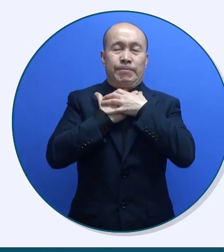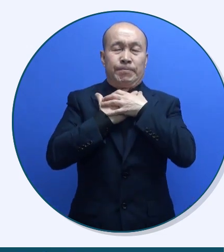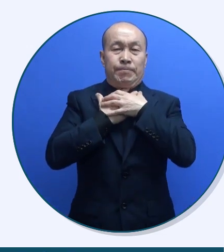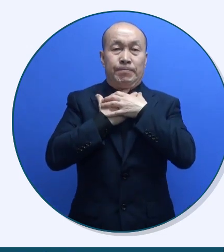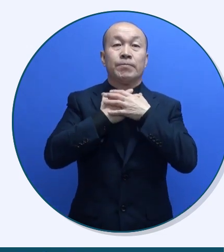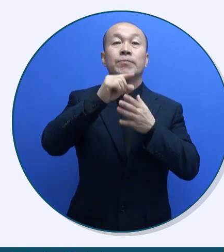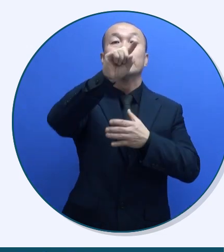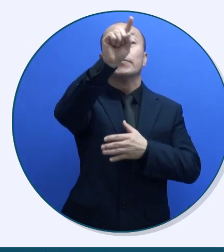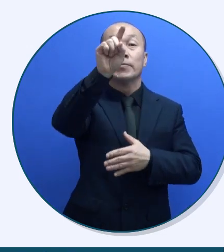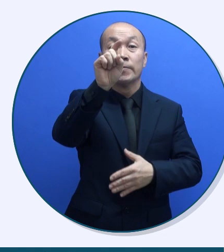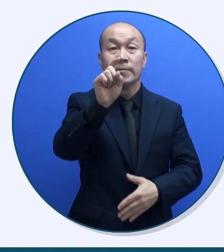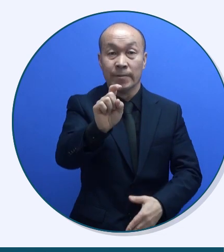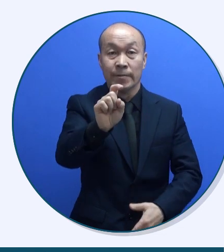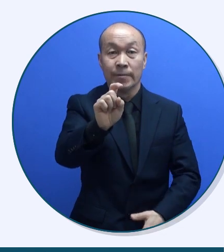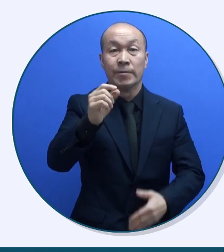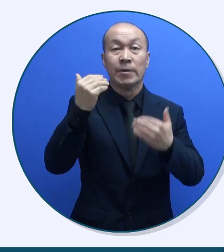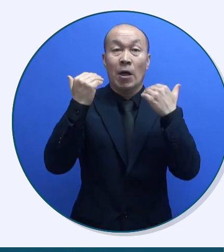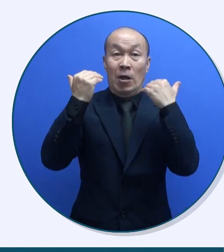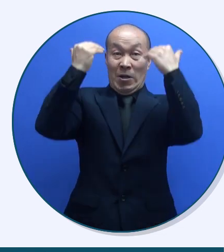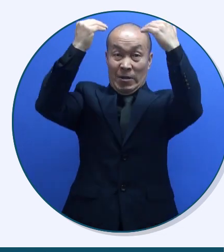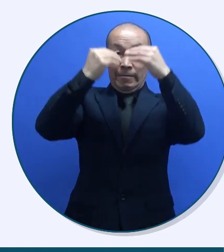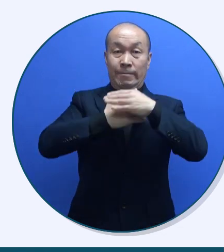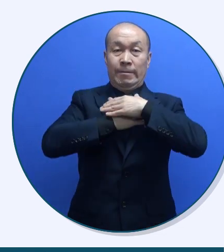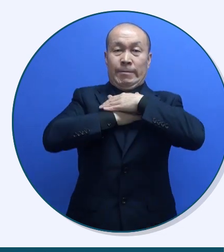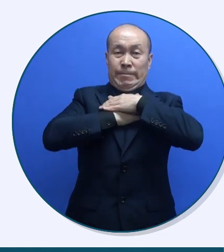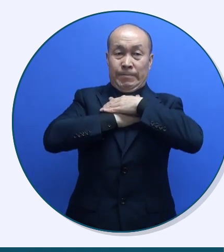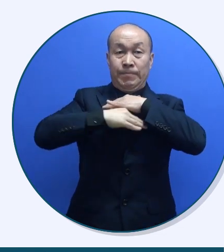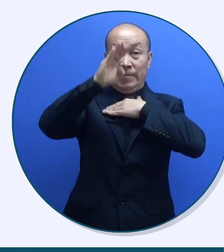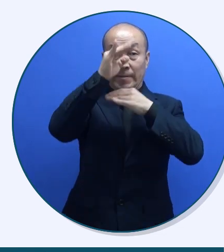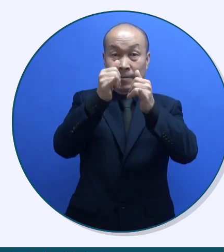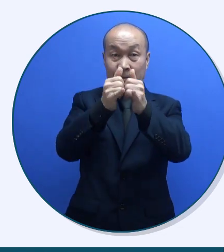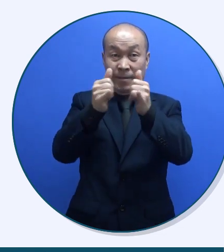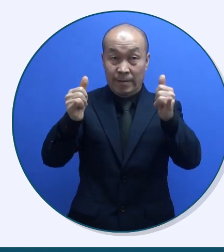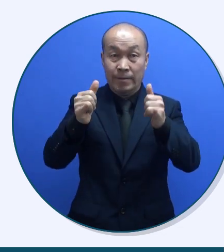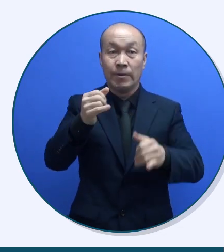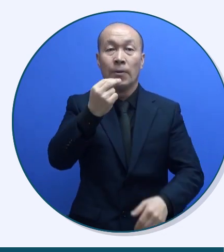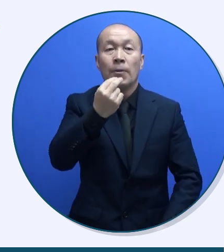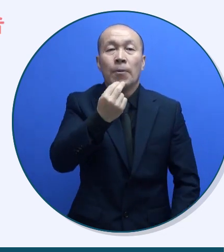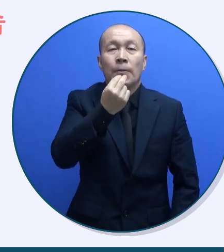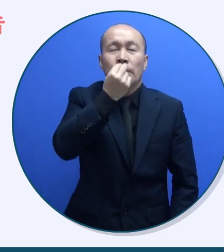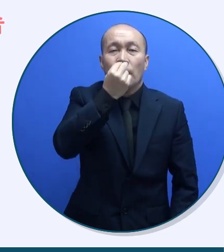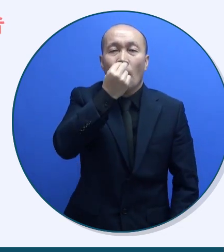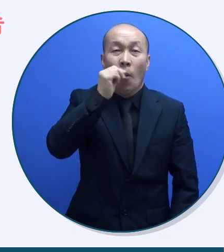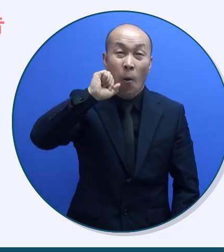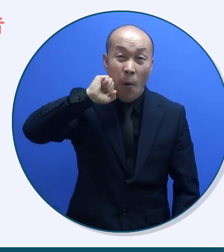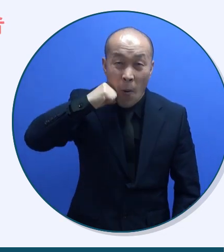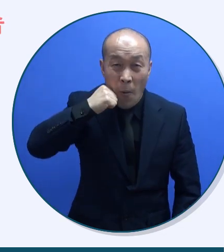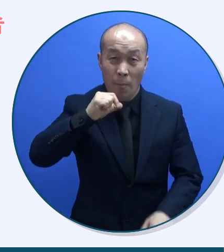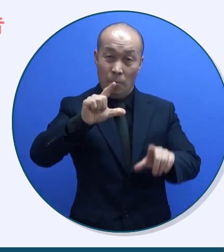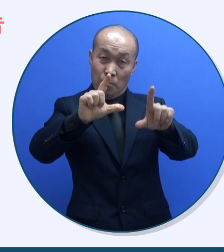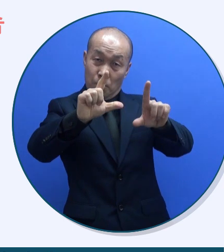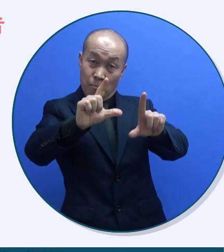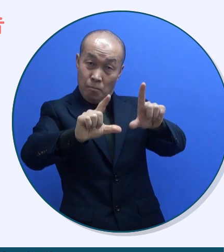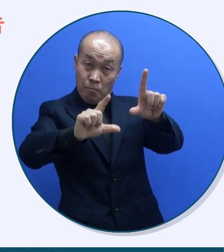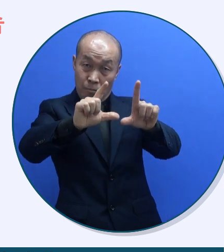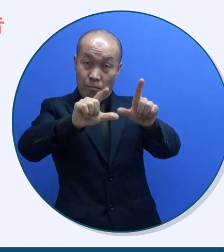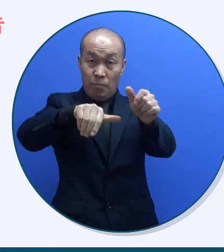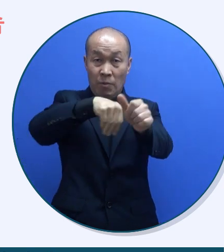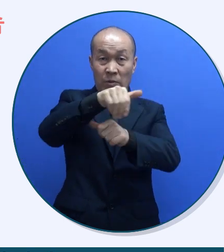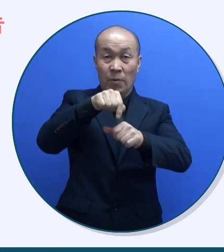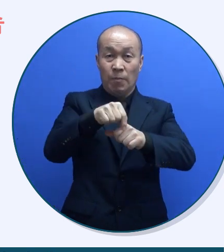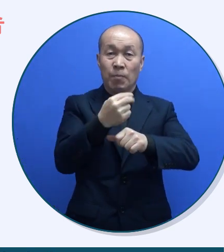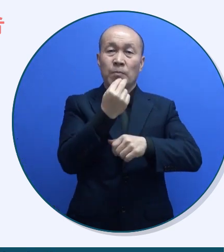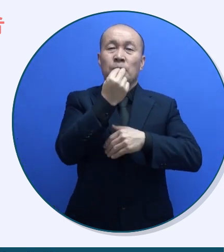심정지 호흡이란 성인 심장정지 환자에게서 종종 발견되는 모습으로 실제 호흡이 이루어지지는 않지만 그